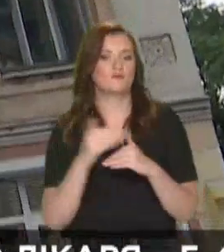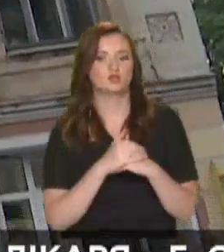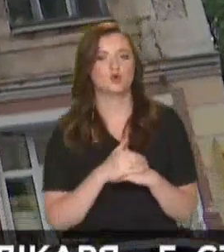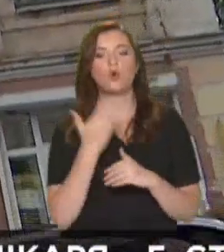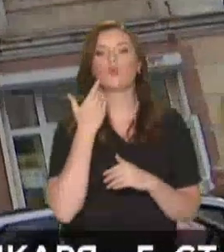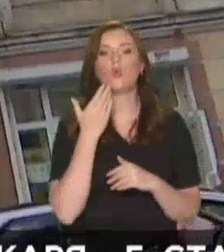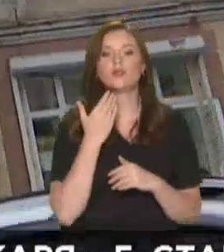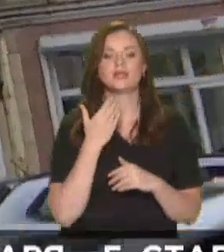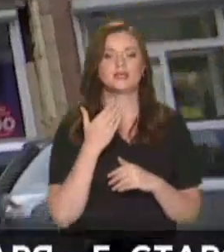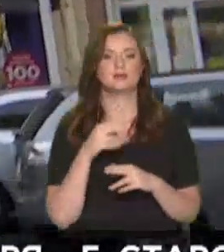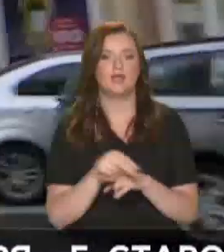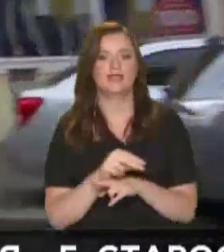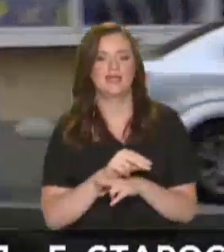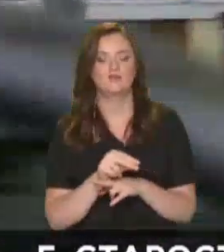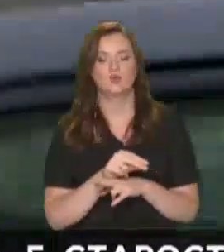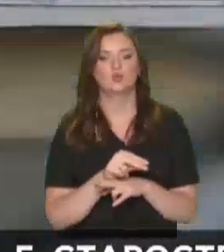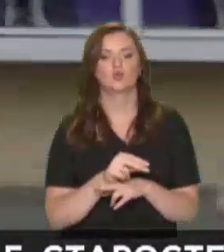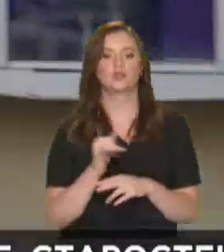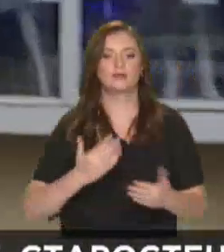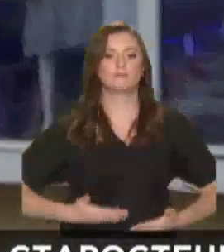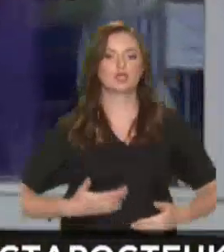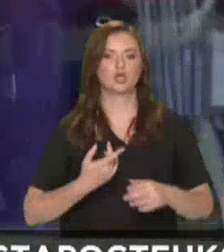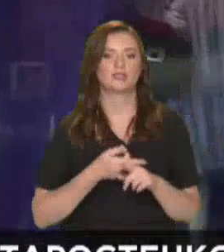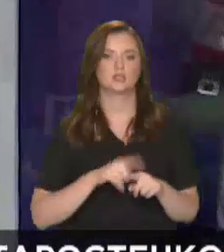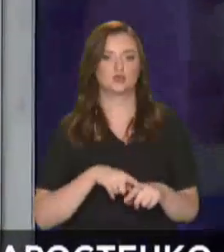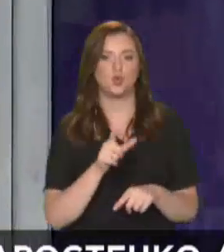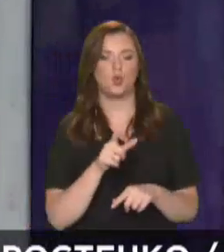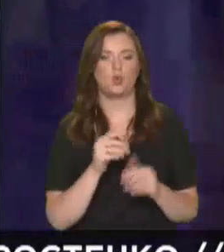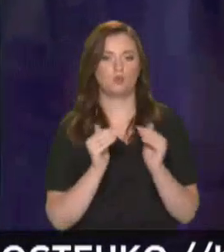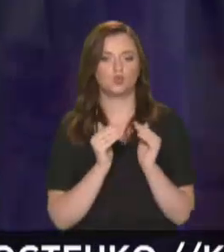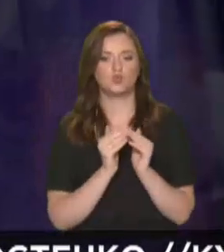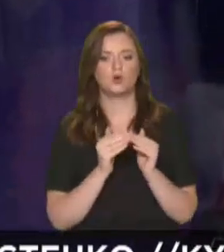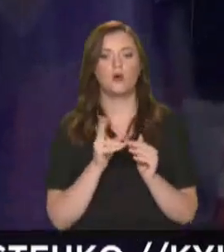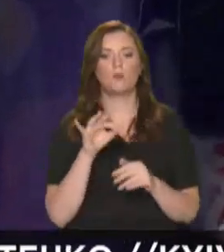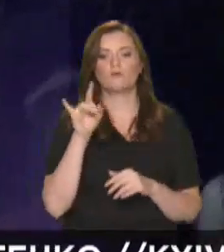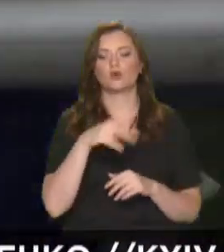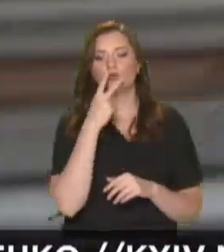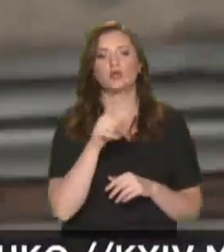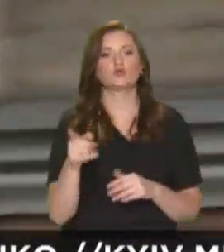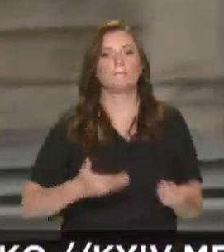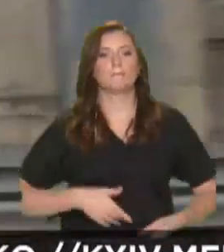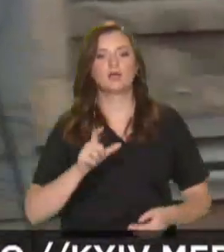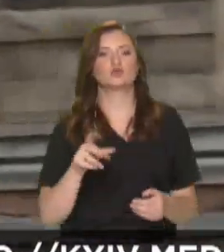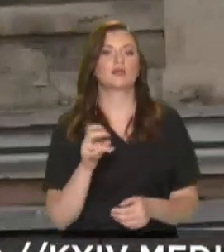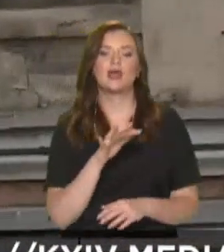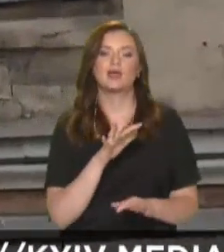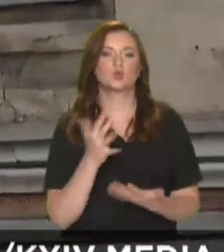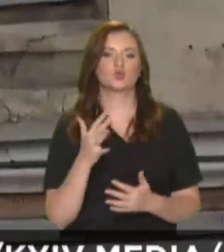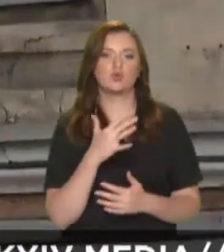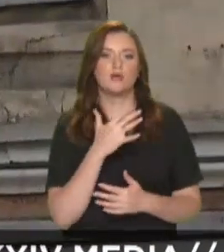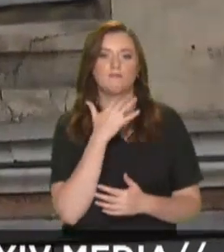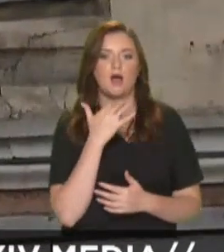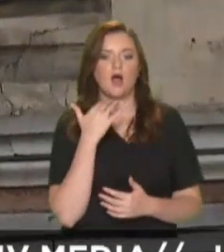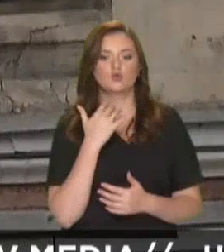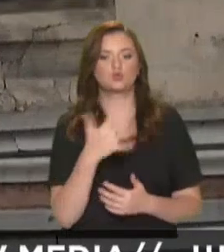Коли ліквідують і мешканці цього будинку, я по вікнах дивлюсь, що там мешканців не дуже багато, він такий вже старенький,